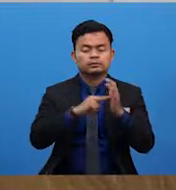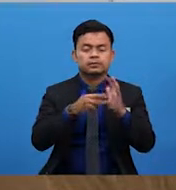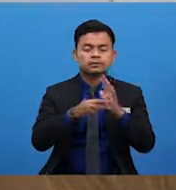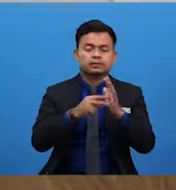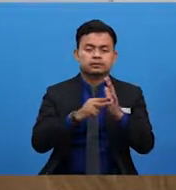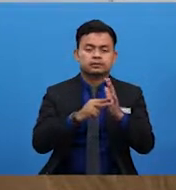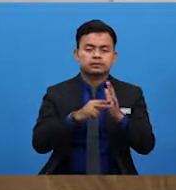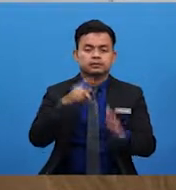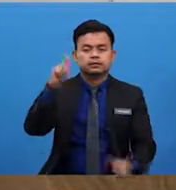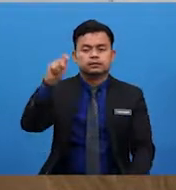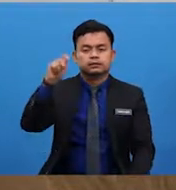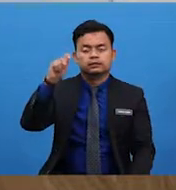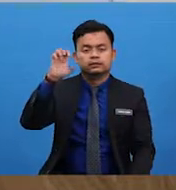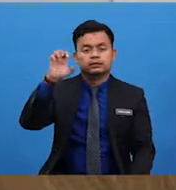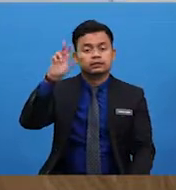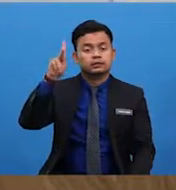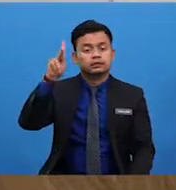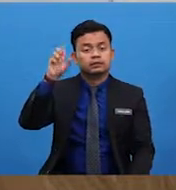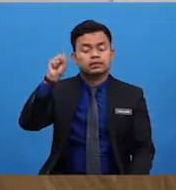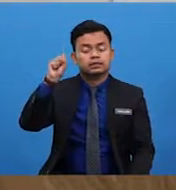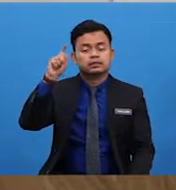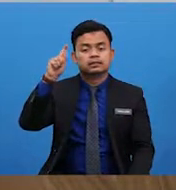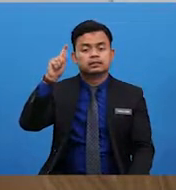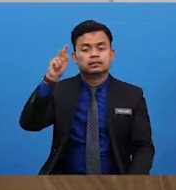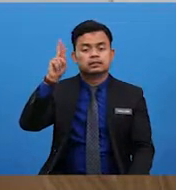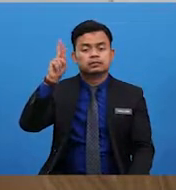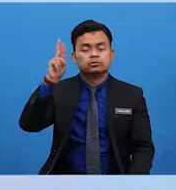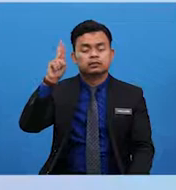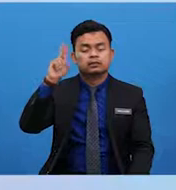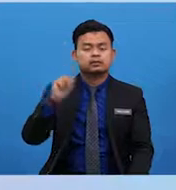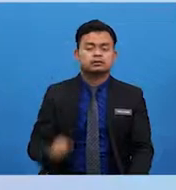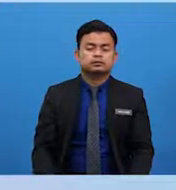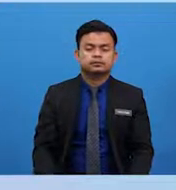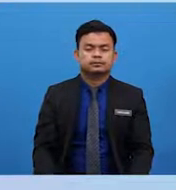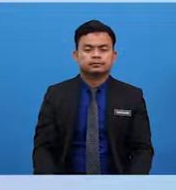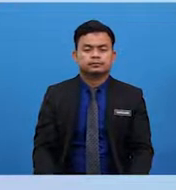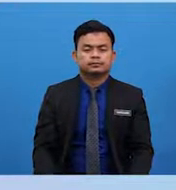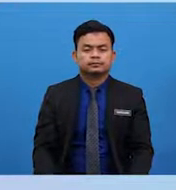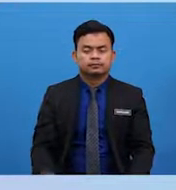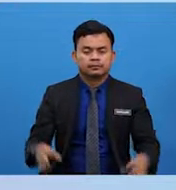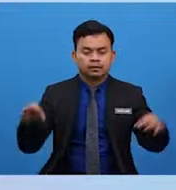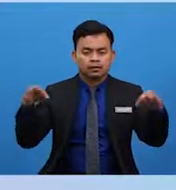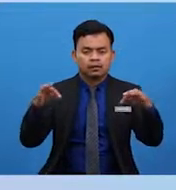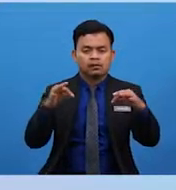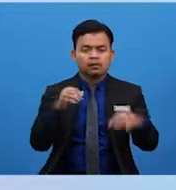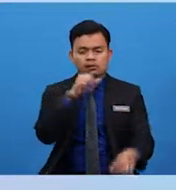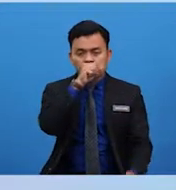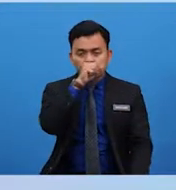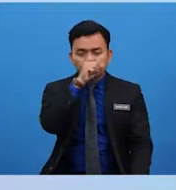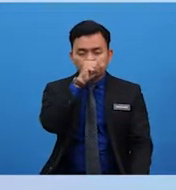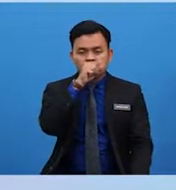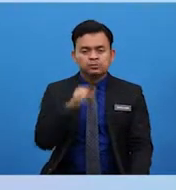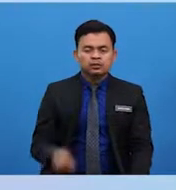TSC Ia merupakan kesan permukaan yang dapat didesain melalui derio sentuh atau Deni